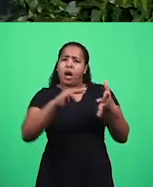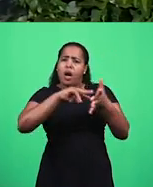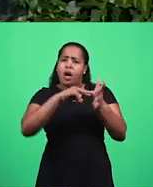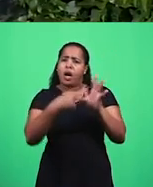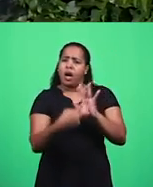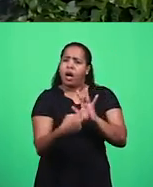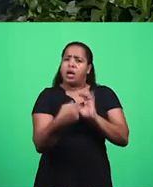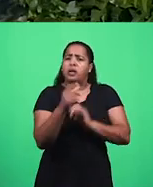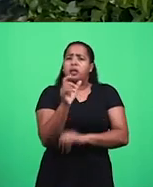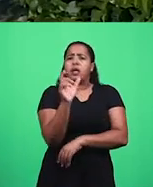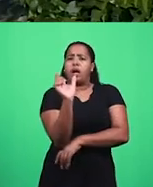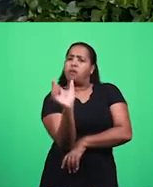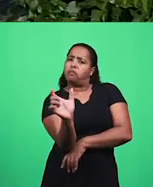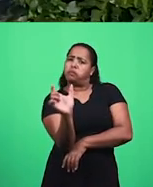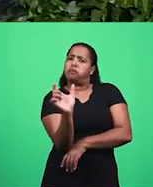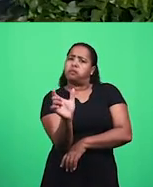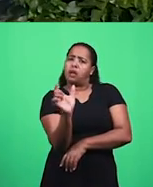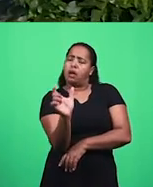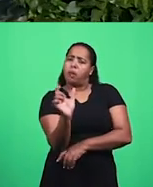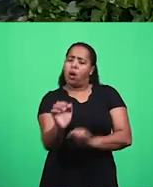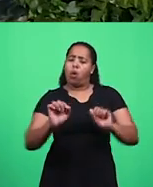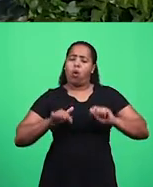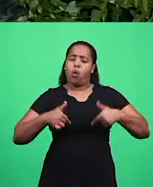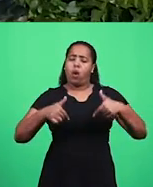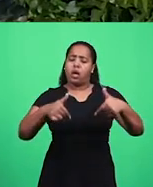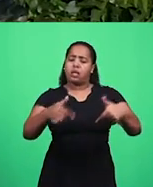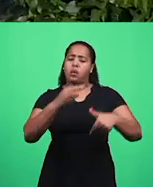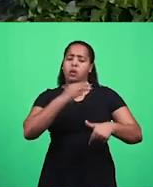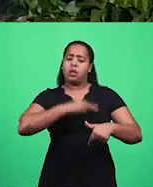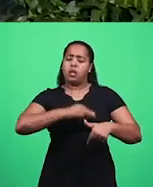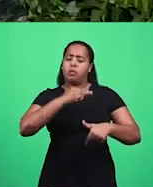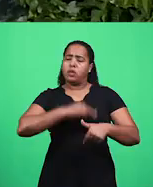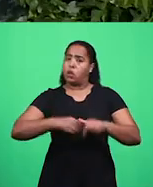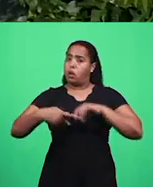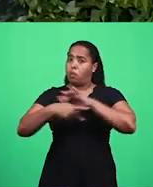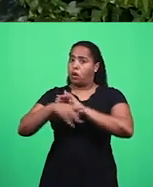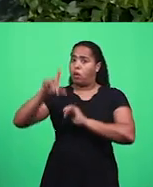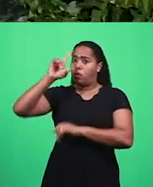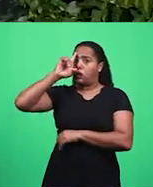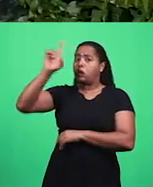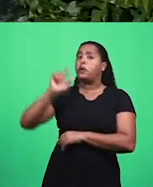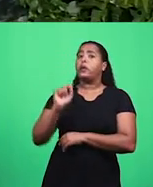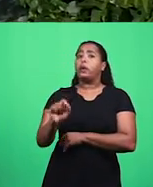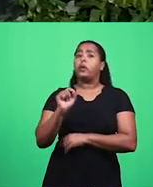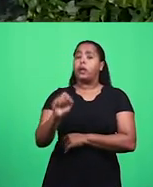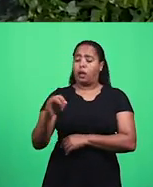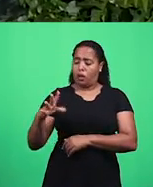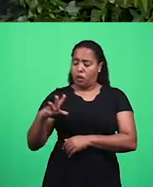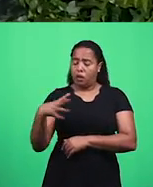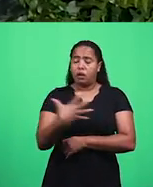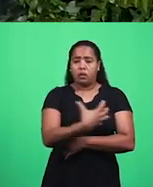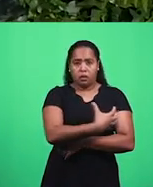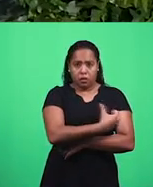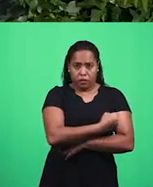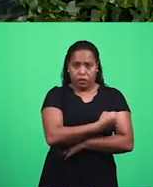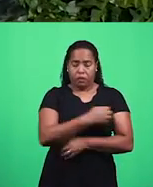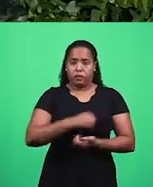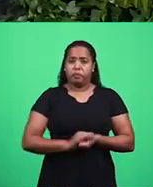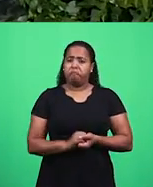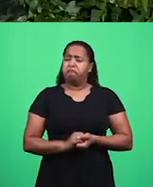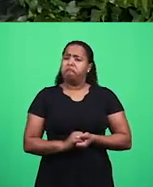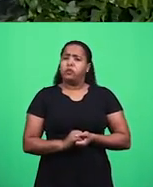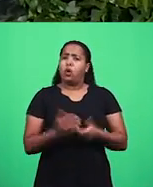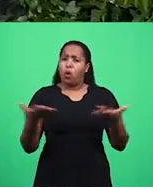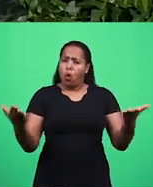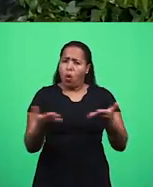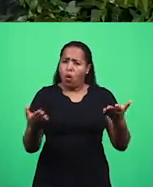как определить спасение, да? Или перед этим актом милости Божьей, который называется